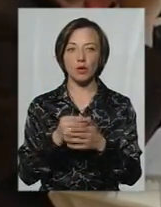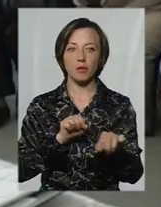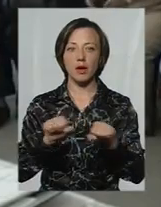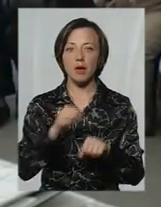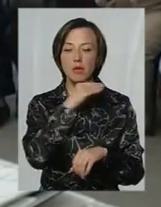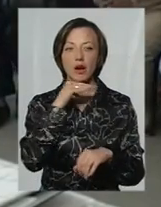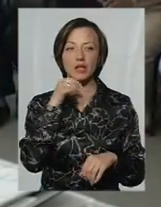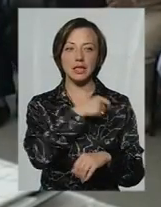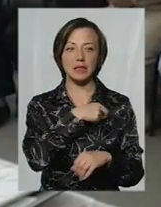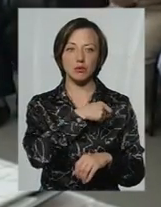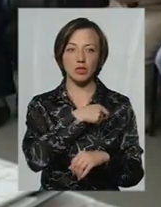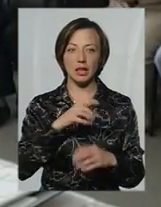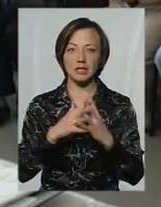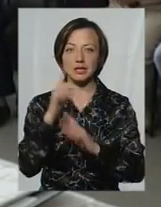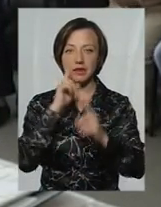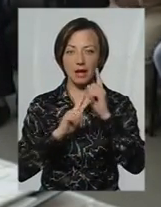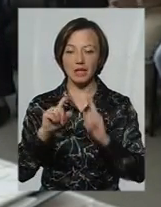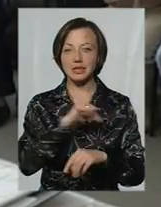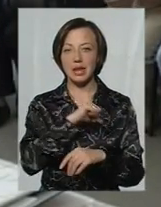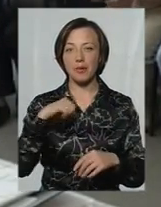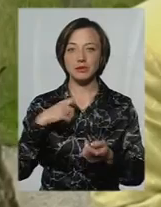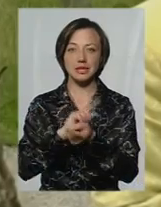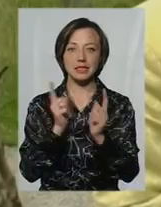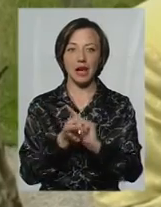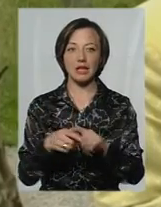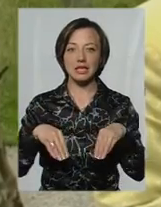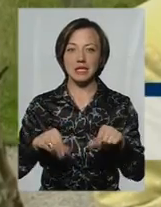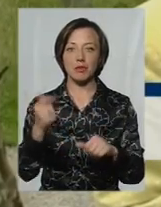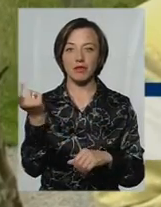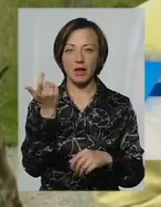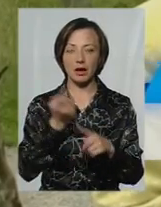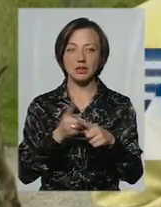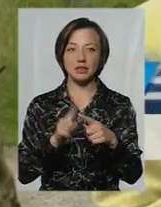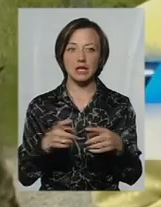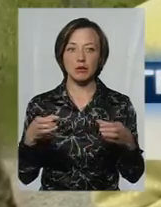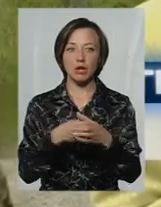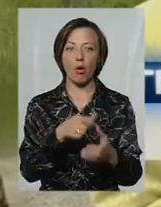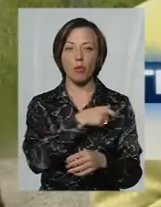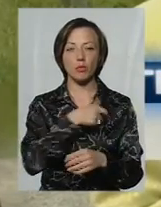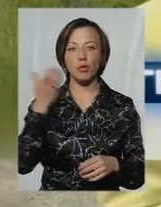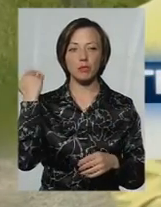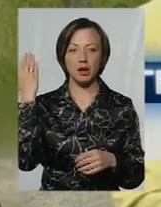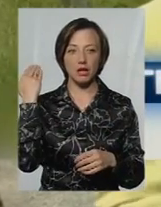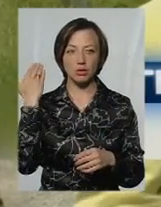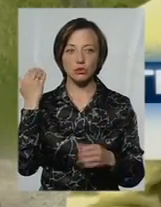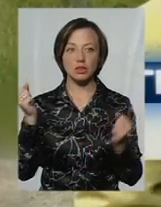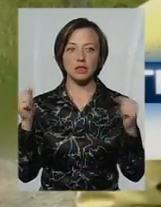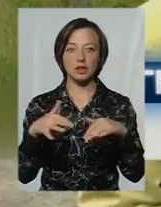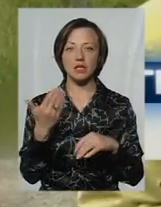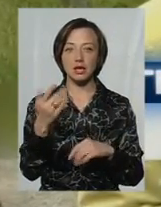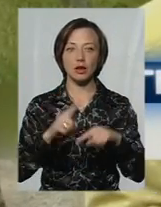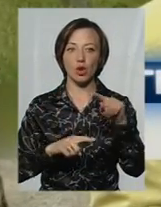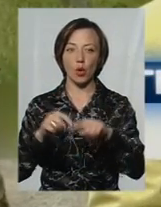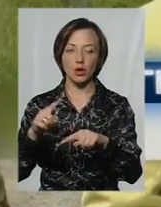чимало депутатів сільради самі стали землевласниками. Це депутатський корпус попереднього скликання і їхні